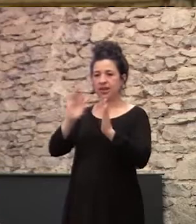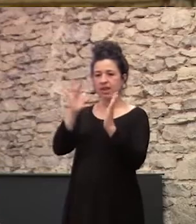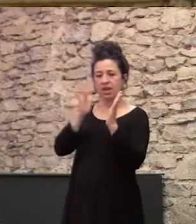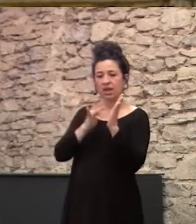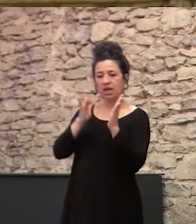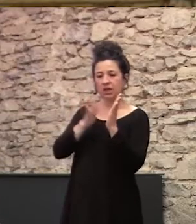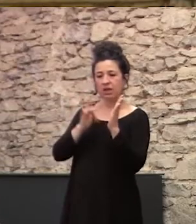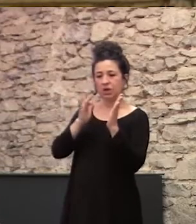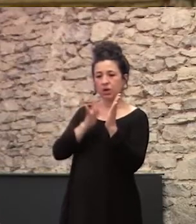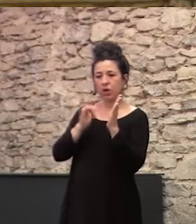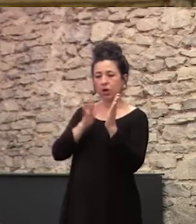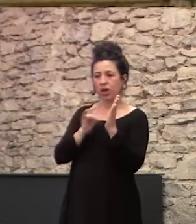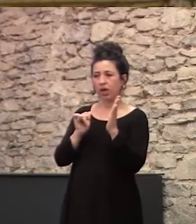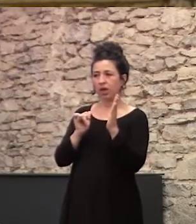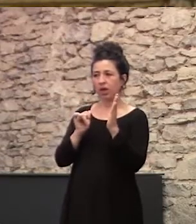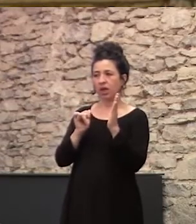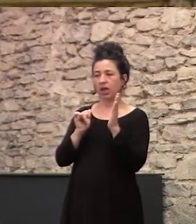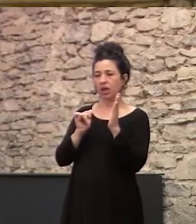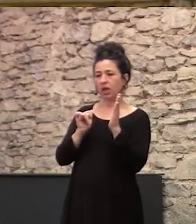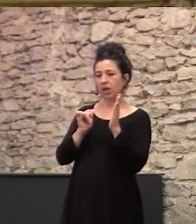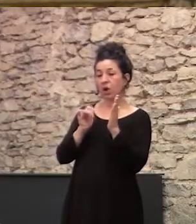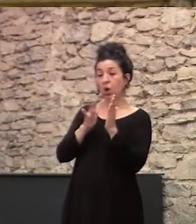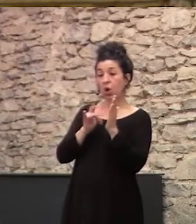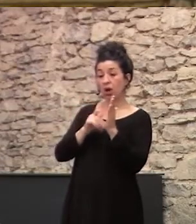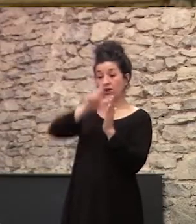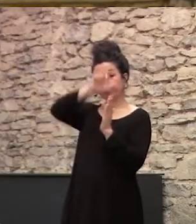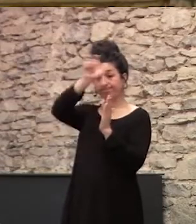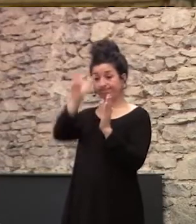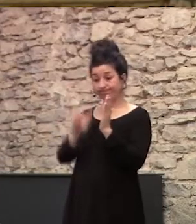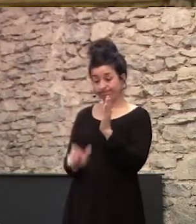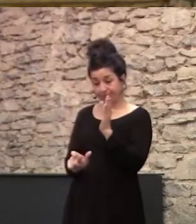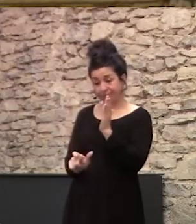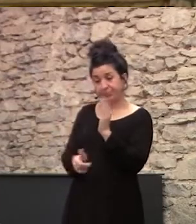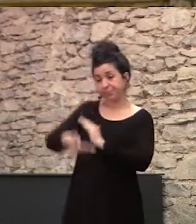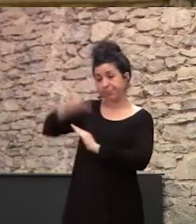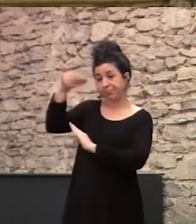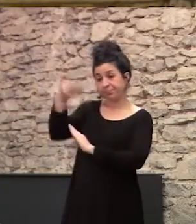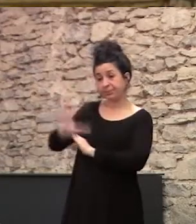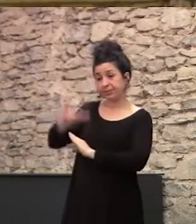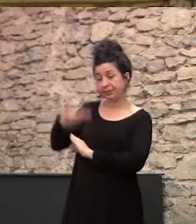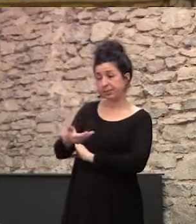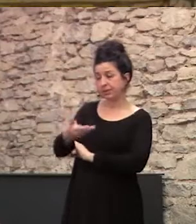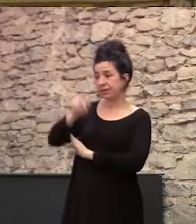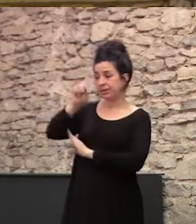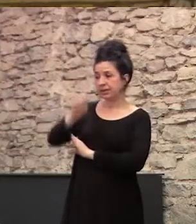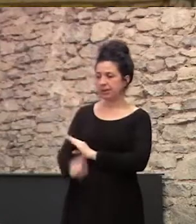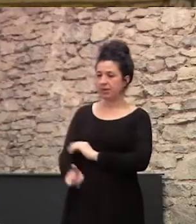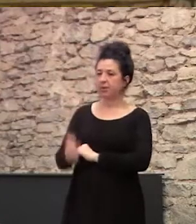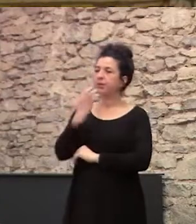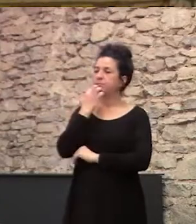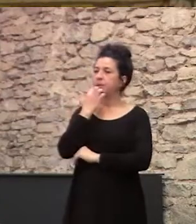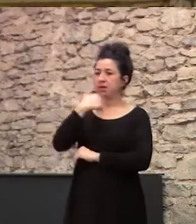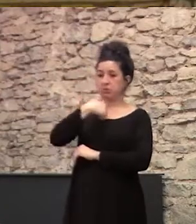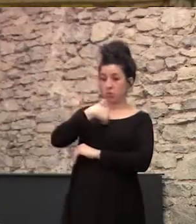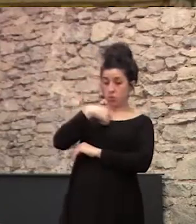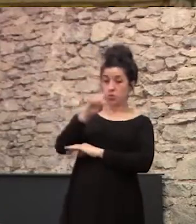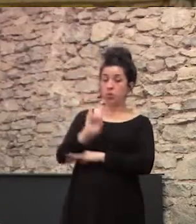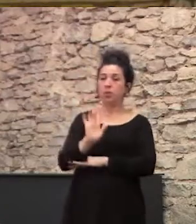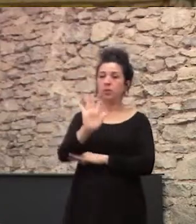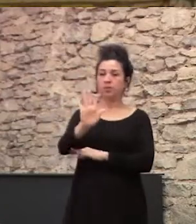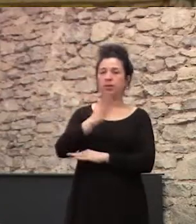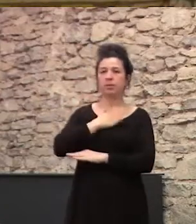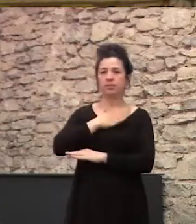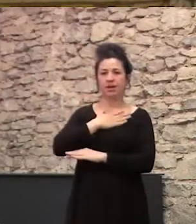zuzentzailearen figuraren garrantzia ere bai, bueno, denen kasuan igual ez, baina niretzat